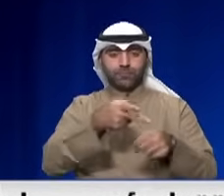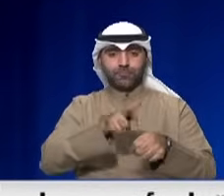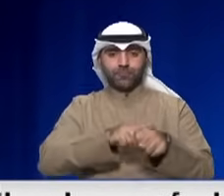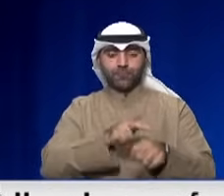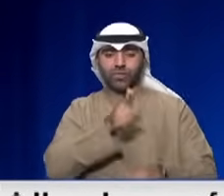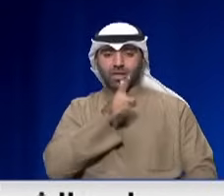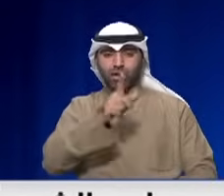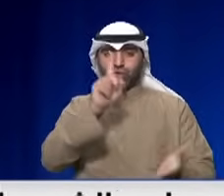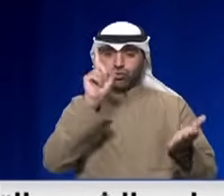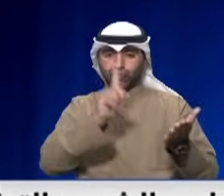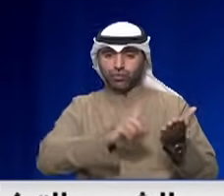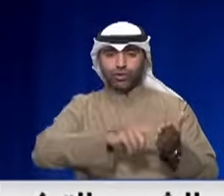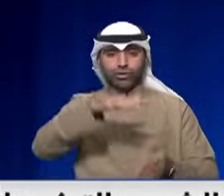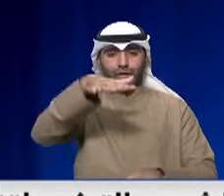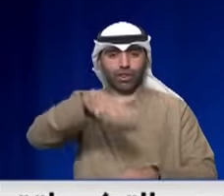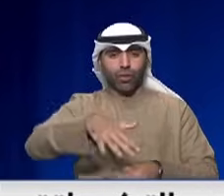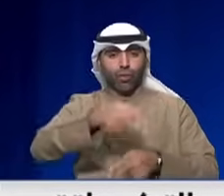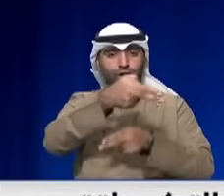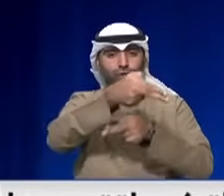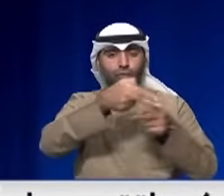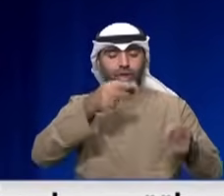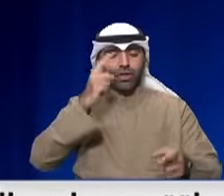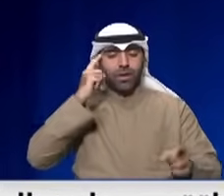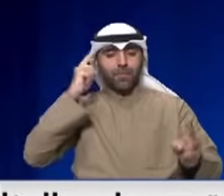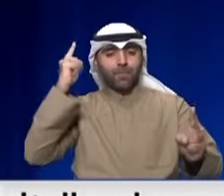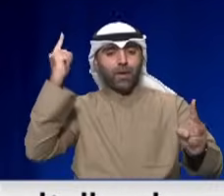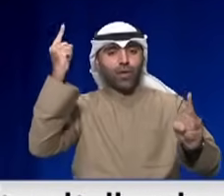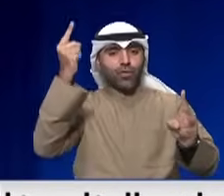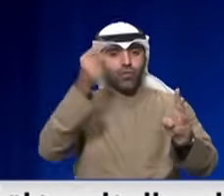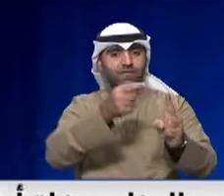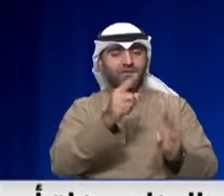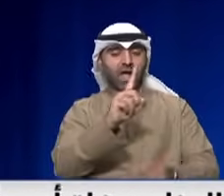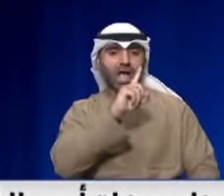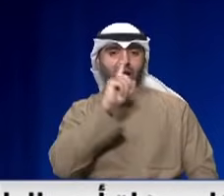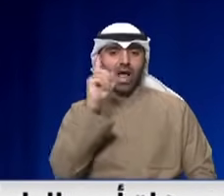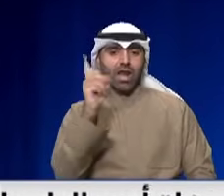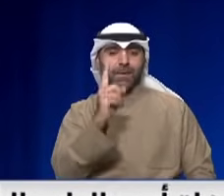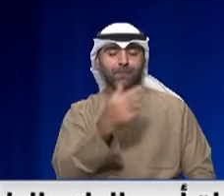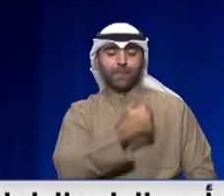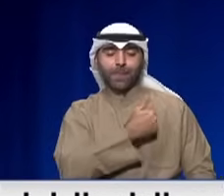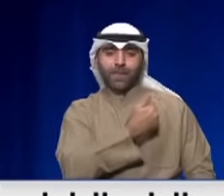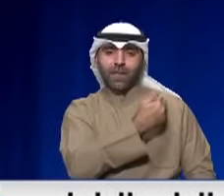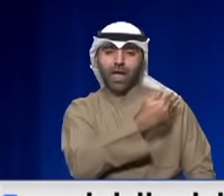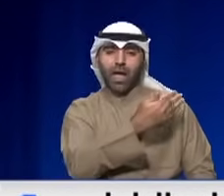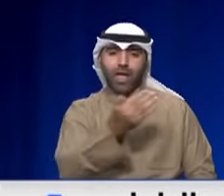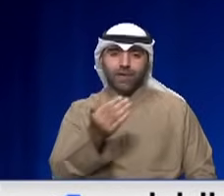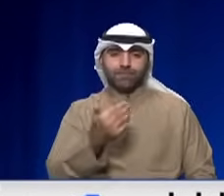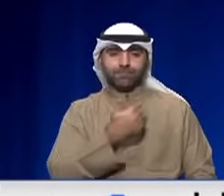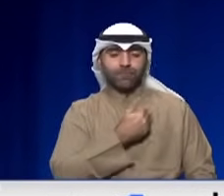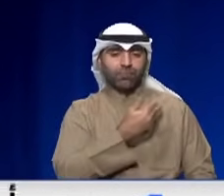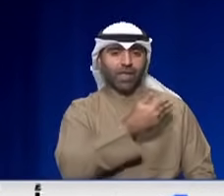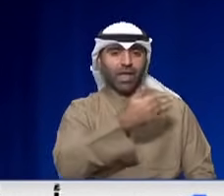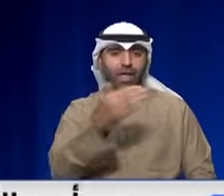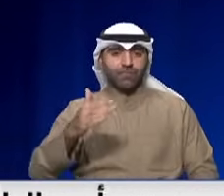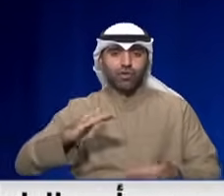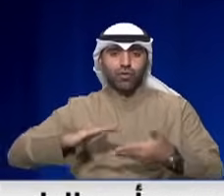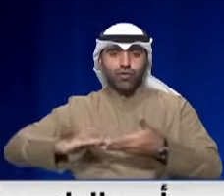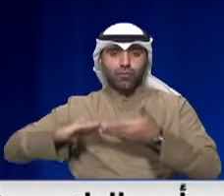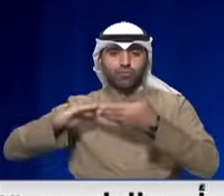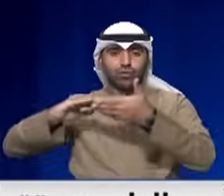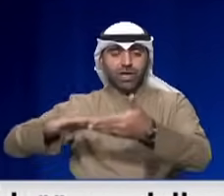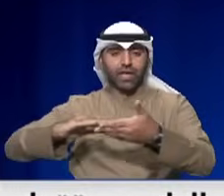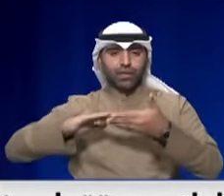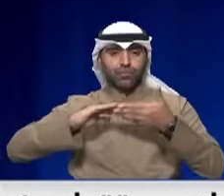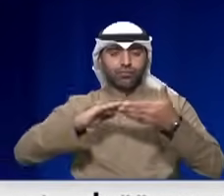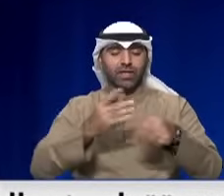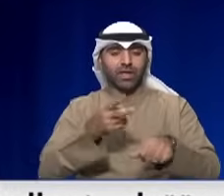بالمسير الحافله لسموه رحمه الله واسا ماته المشهوده في تعزيز اواصر علاقات الصداقه والتعاون